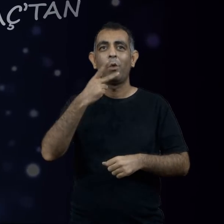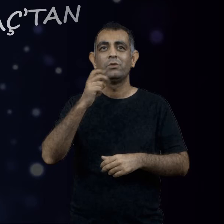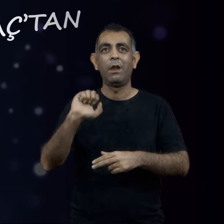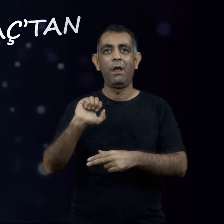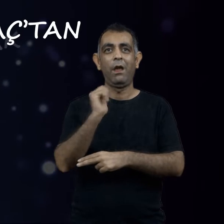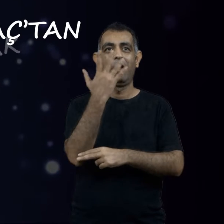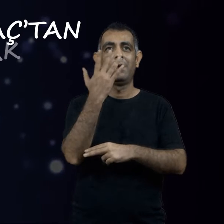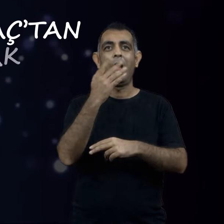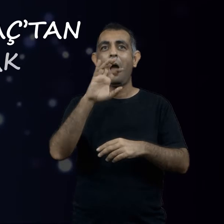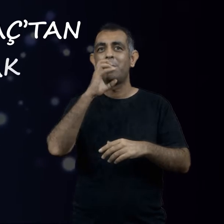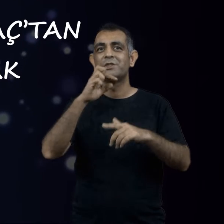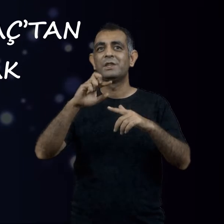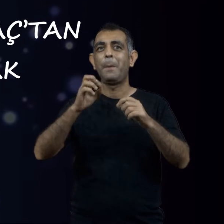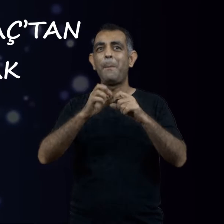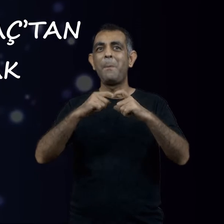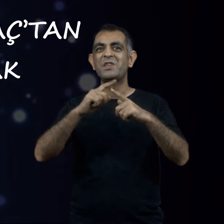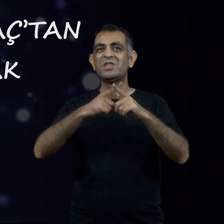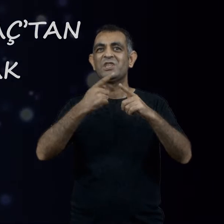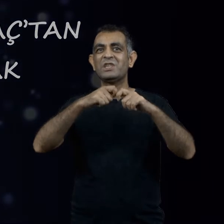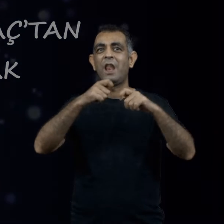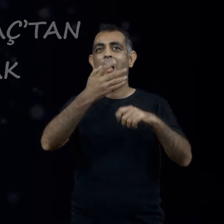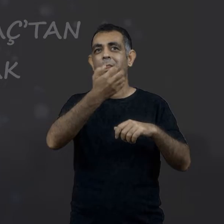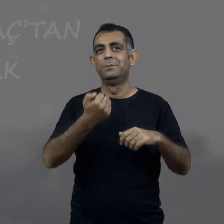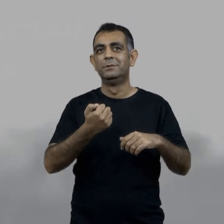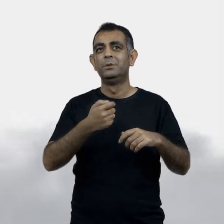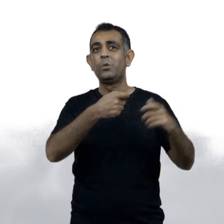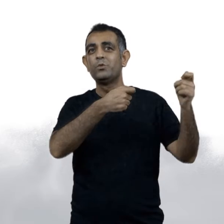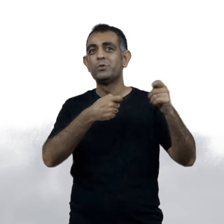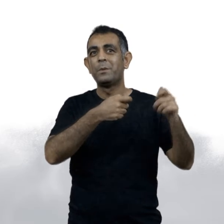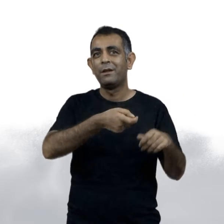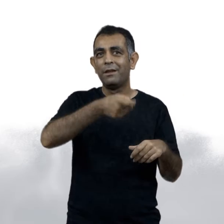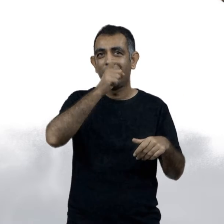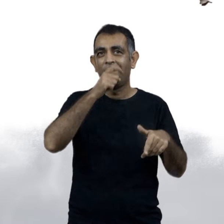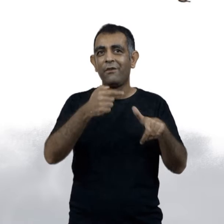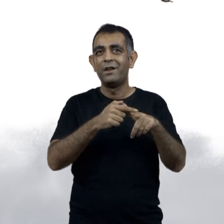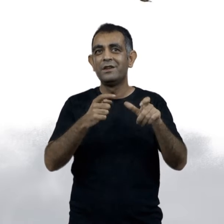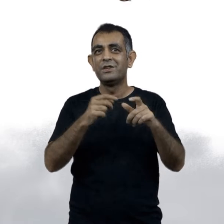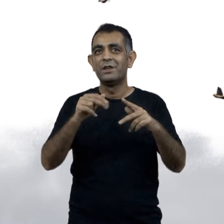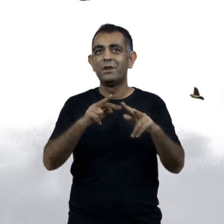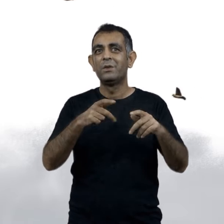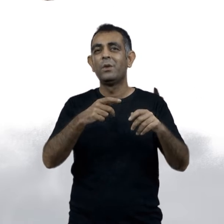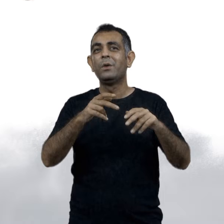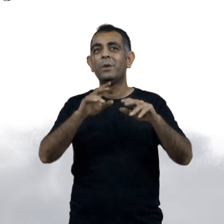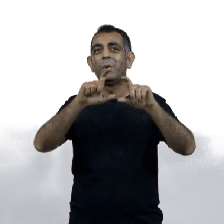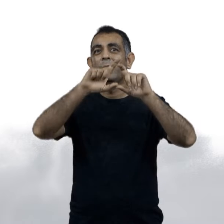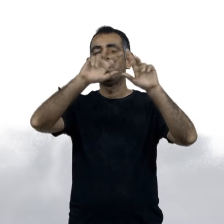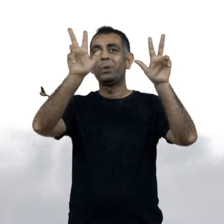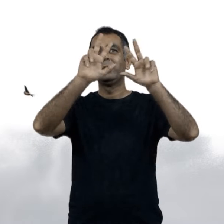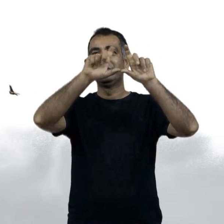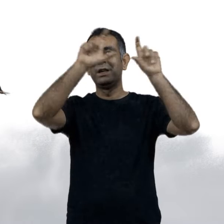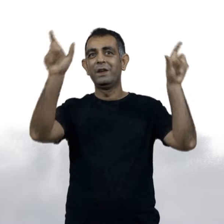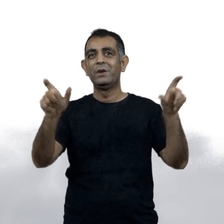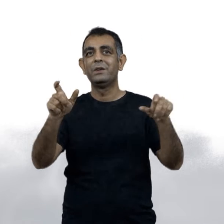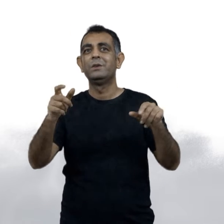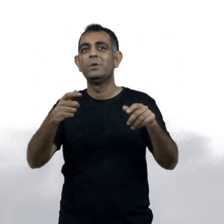Görevimiz konuşan ağaçtan Amasya bejini almak. Uçurtma kraliçesi Ferhat ile Şirin'e gökkuşağı